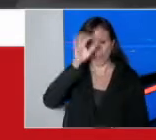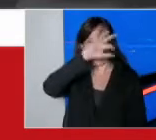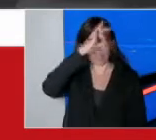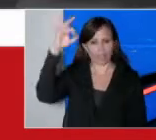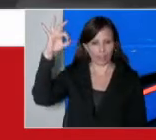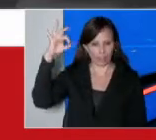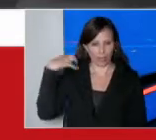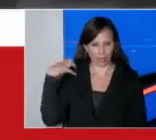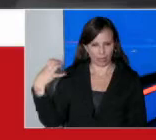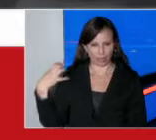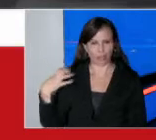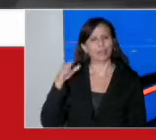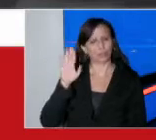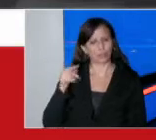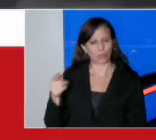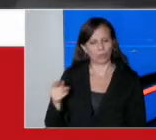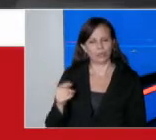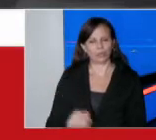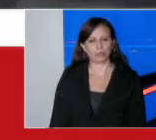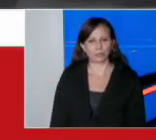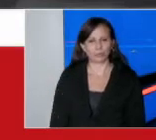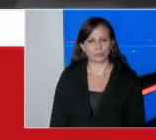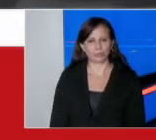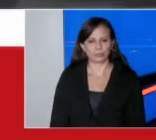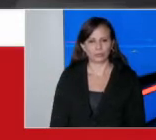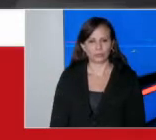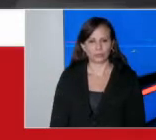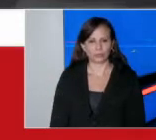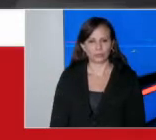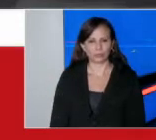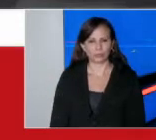גם הוא מתייחס לזה בתור אליטות.